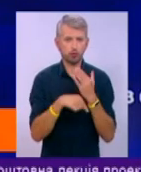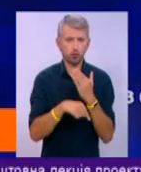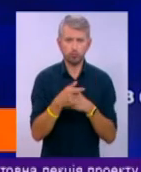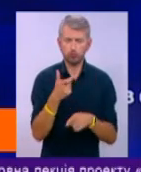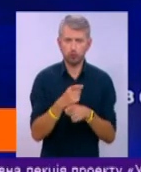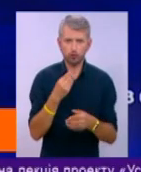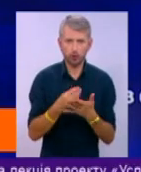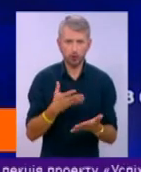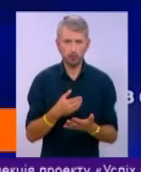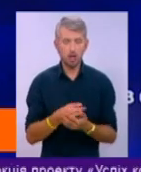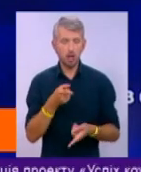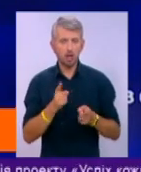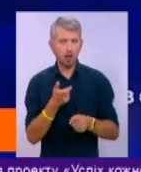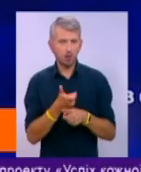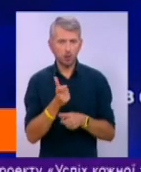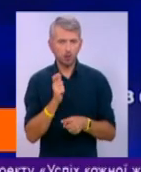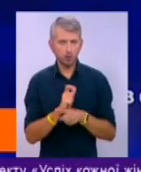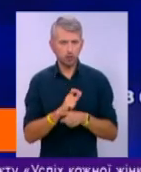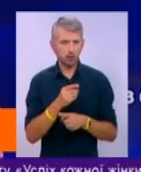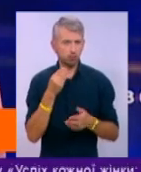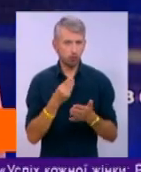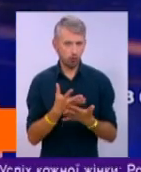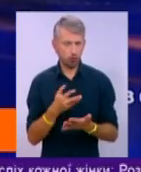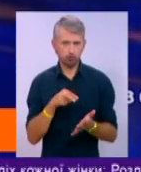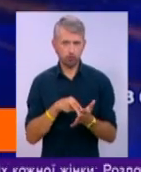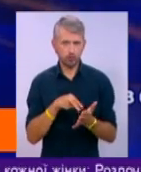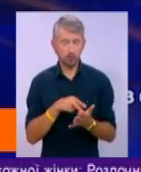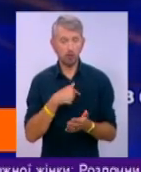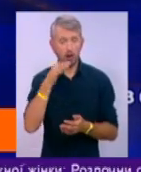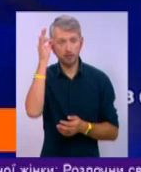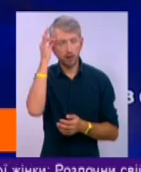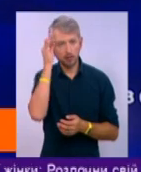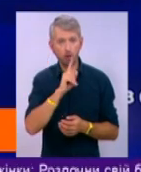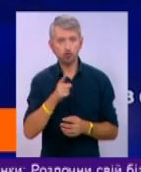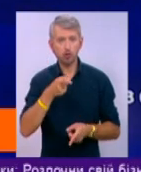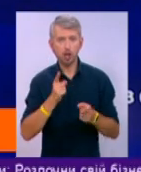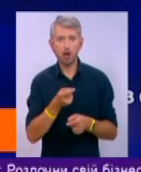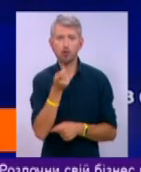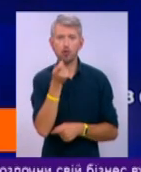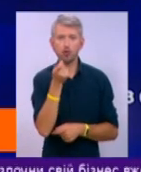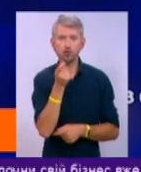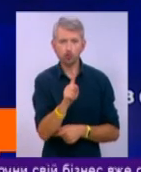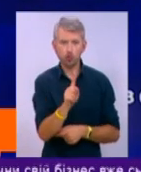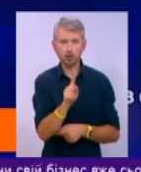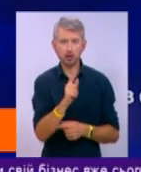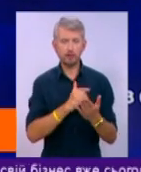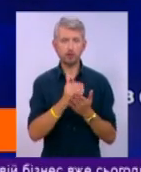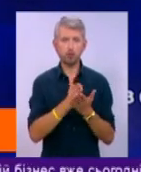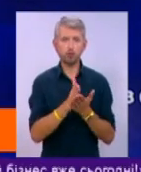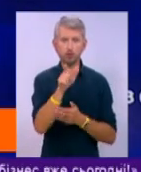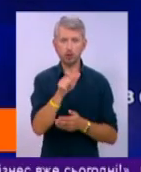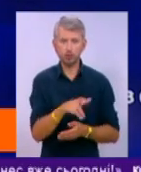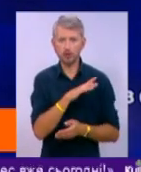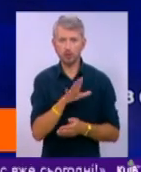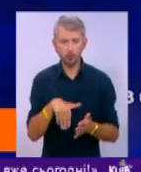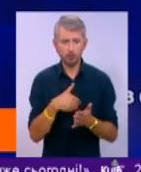дорогим. Реально дуже дорого це нам обходиться. Я нагадаю, що реально жоден високопосадовець не